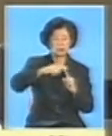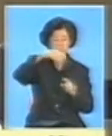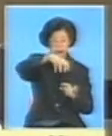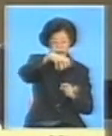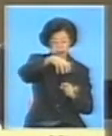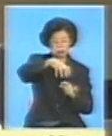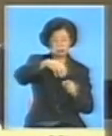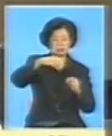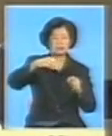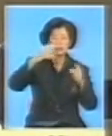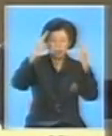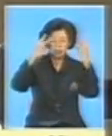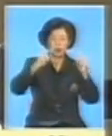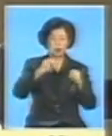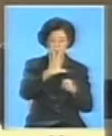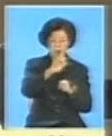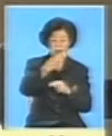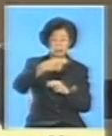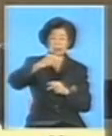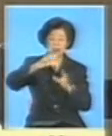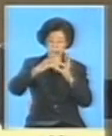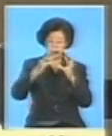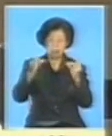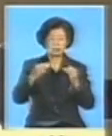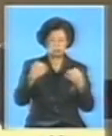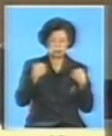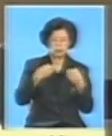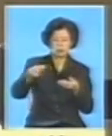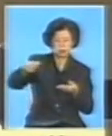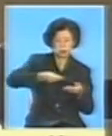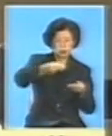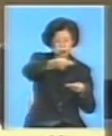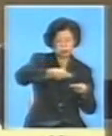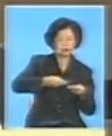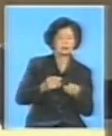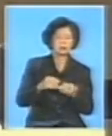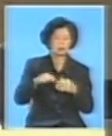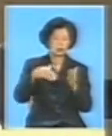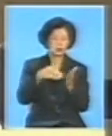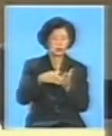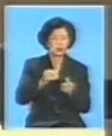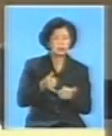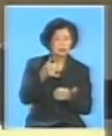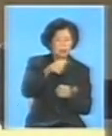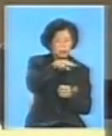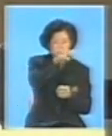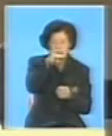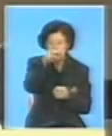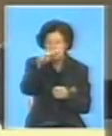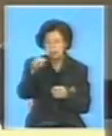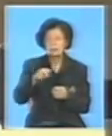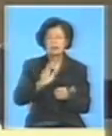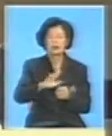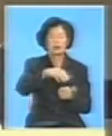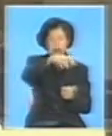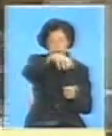ว่าเรื่องนะครับบางแล้วบางอันก็ส่งมาทางศูนย์ดำรงธรรมนะครับมาจากศูนย์ที่ไปดูแลเรื่องกองของกองในการรักษาความเรียบร้อยของก